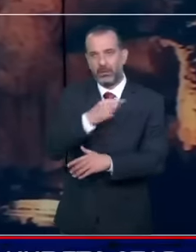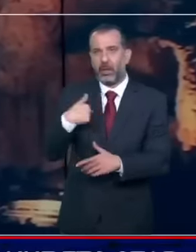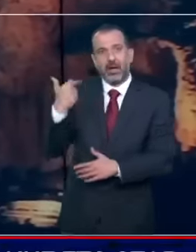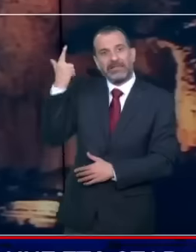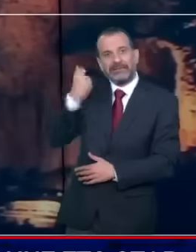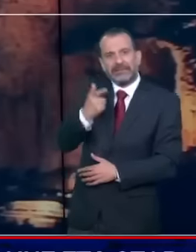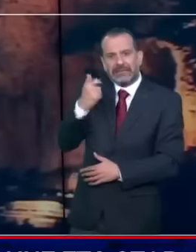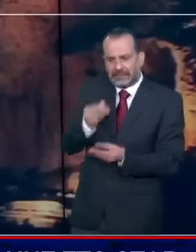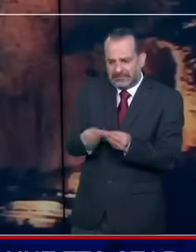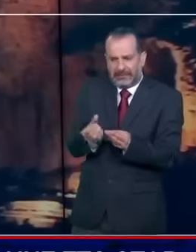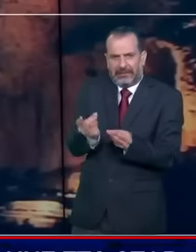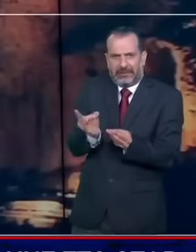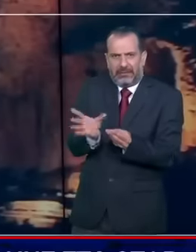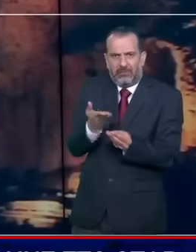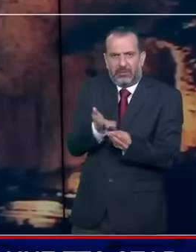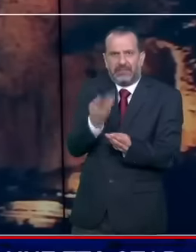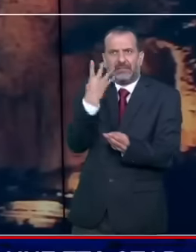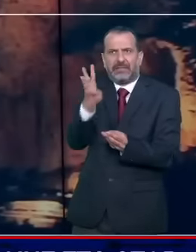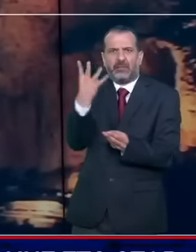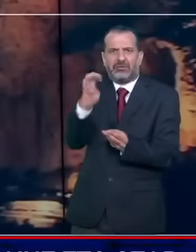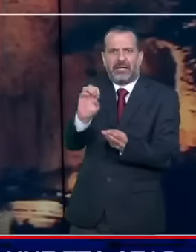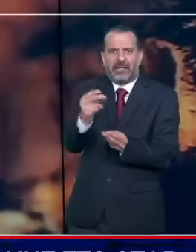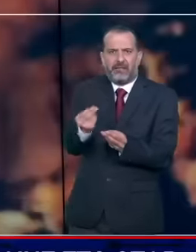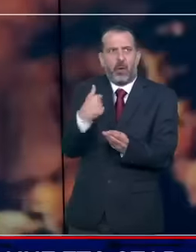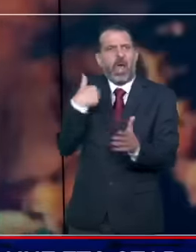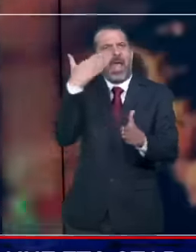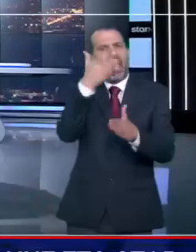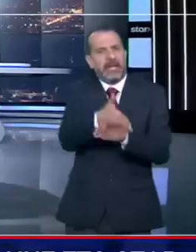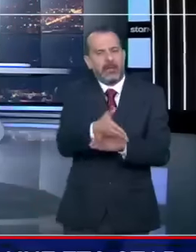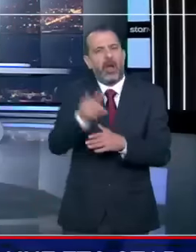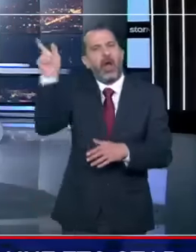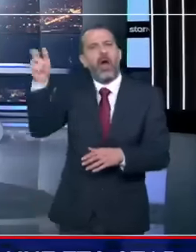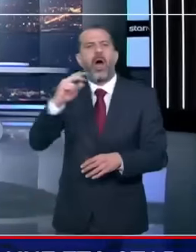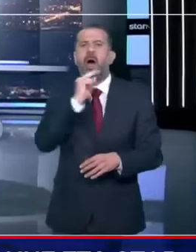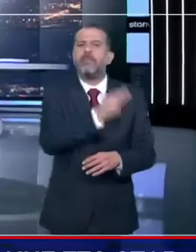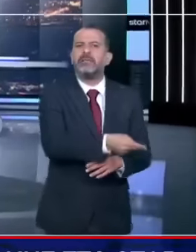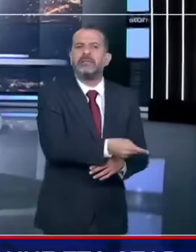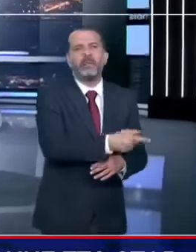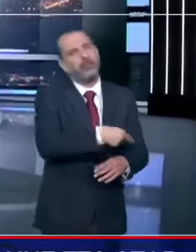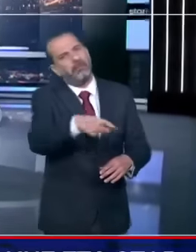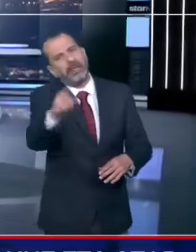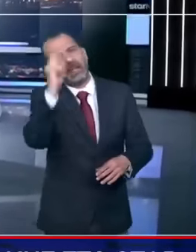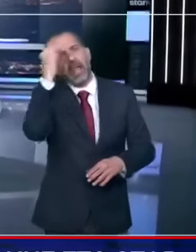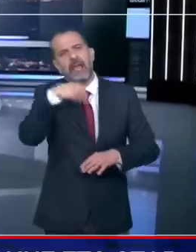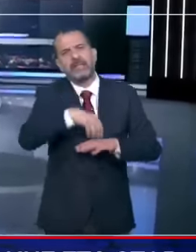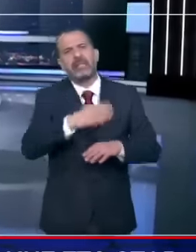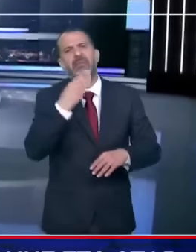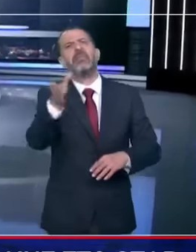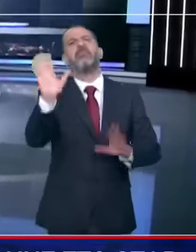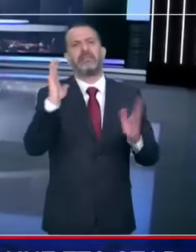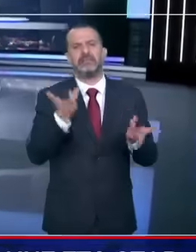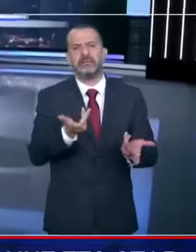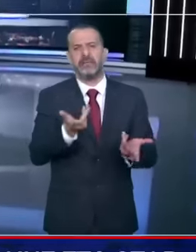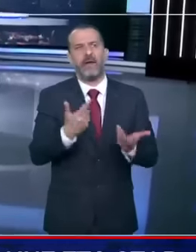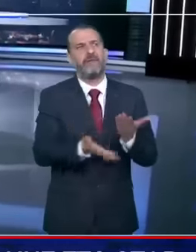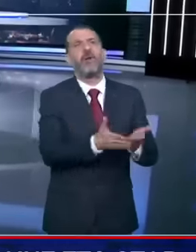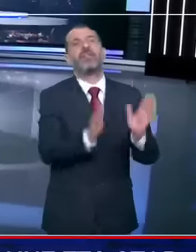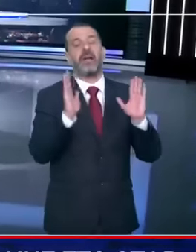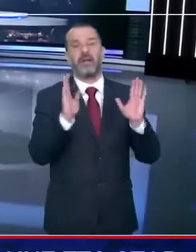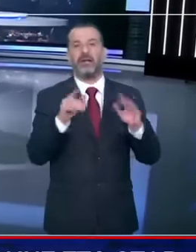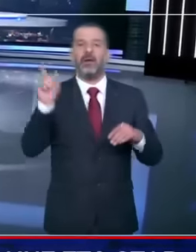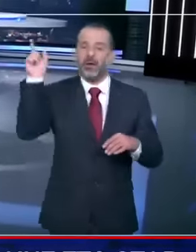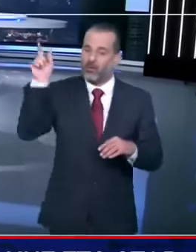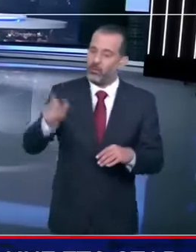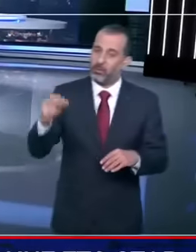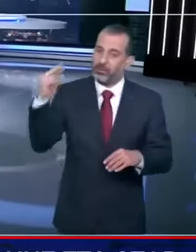σύνταξη πείνας 440 ευρώ και είναι στο ενίκιο. Και εκείνος της λέει στην εκκλησία: γιατί δεν πήγες? Δεν σε βοηθάει η εκκλησία? Το